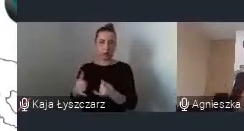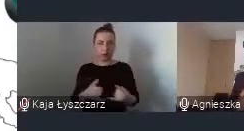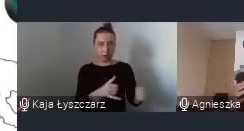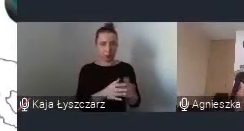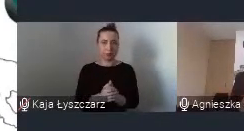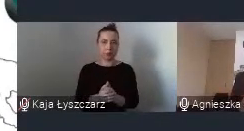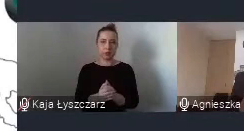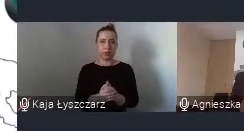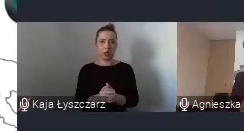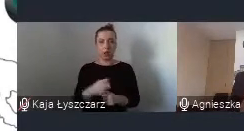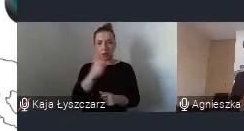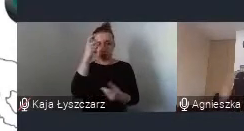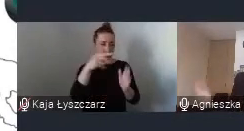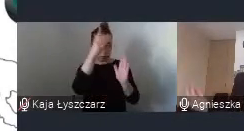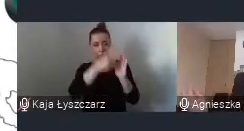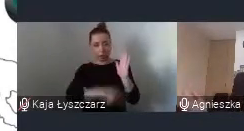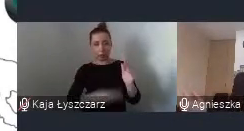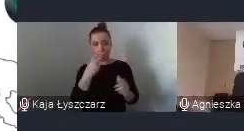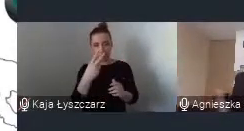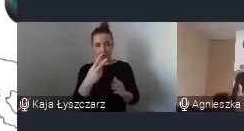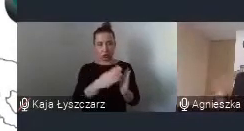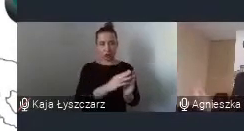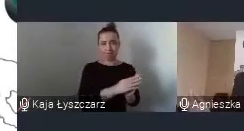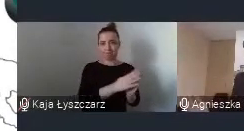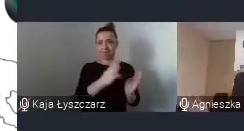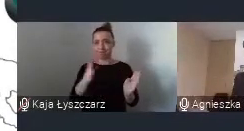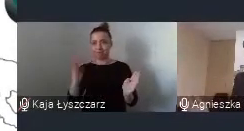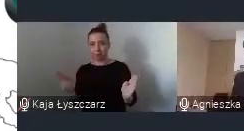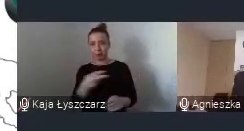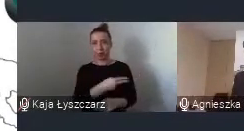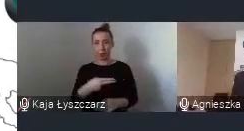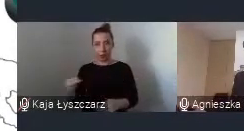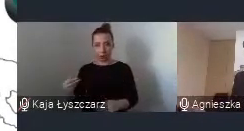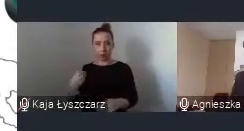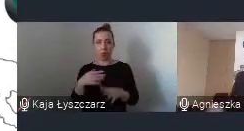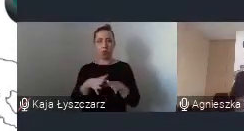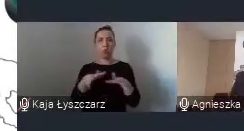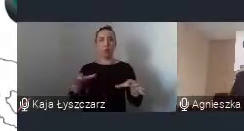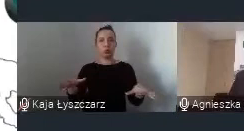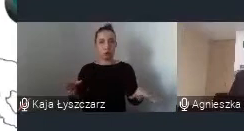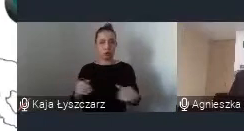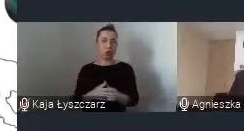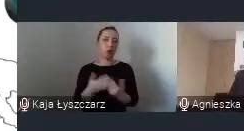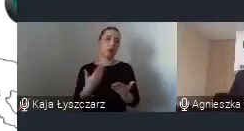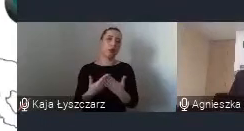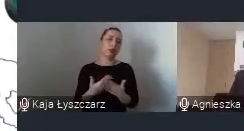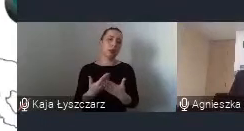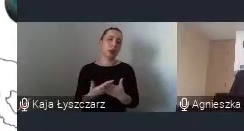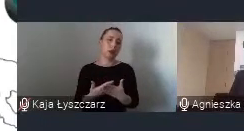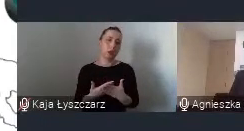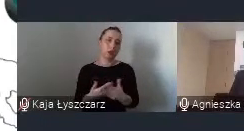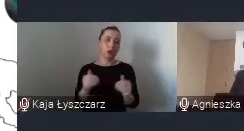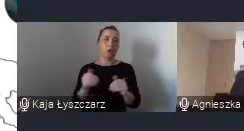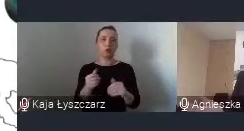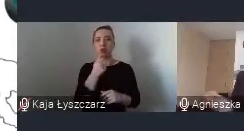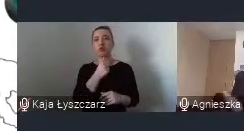pewnie już z samej tej listy widzą Państwo, że to spektrum tematyczne było dosyć duże, więc można tutaj